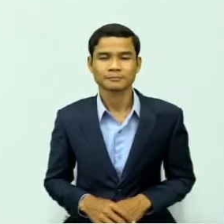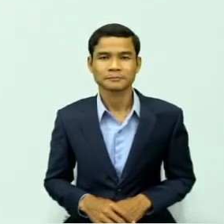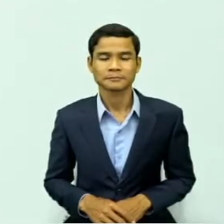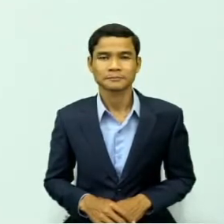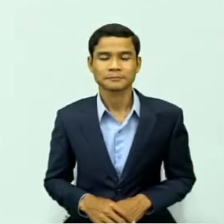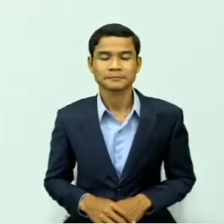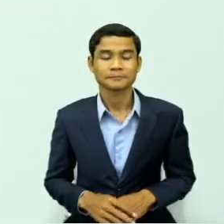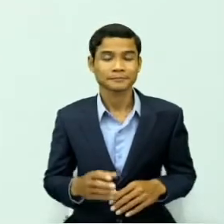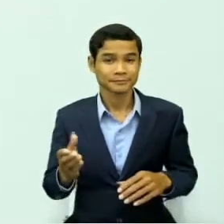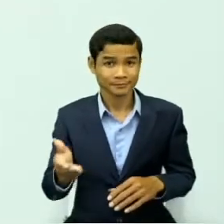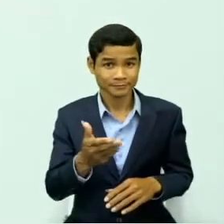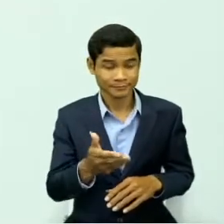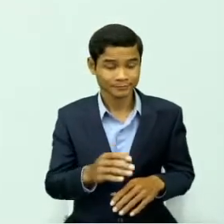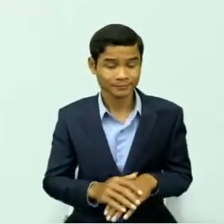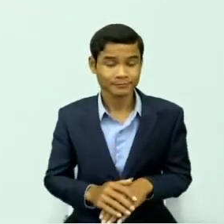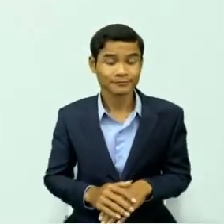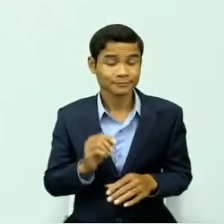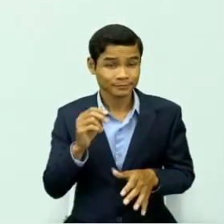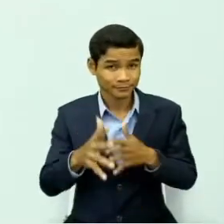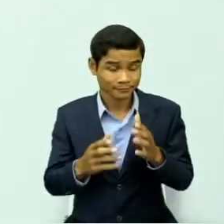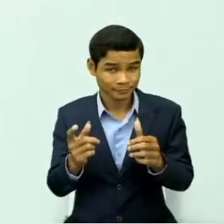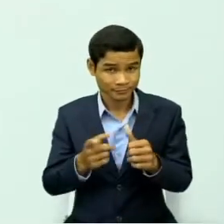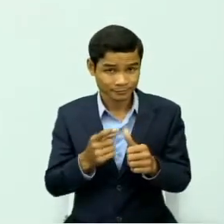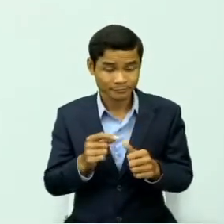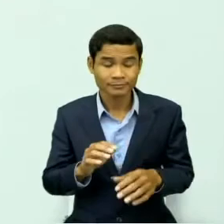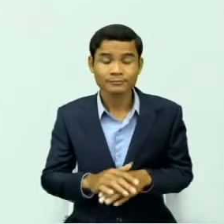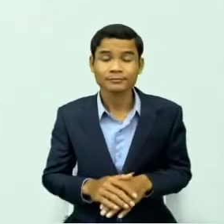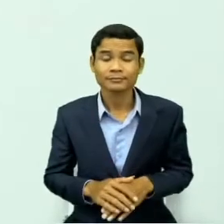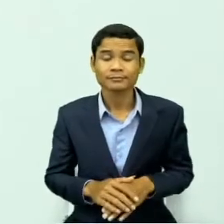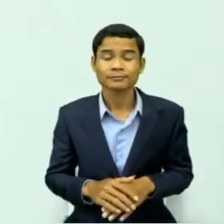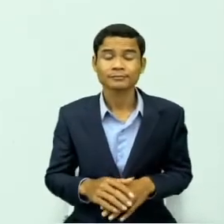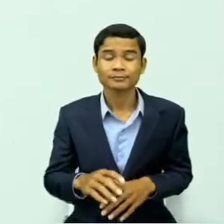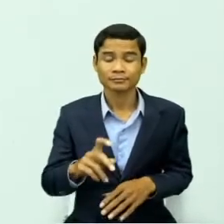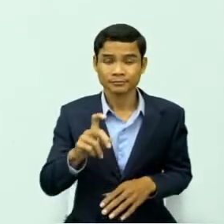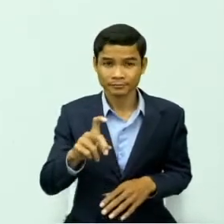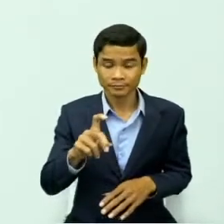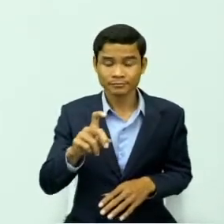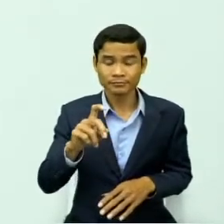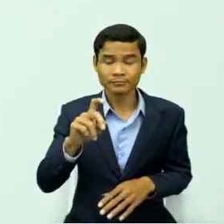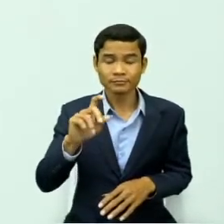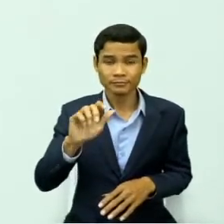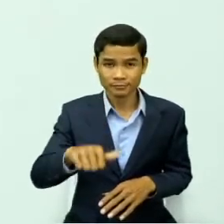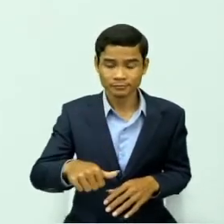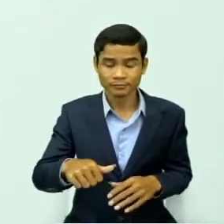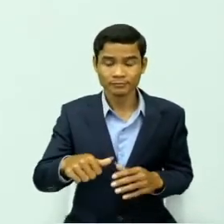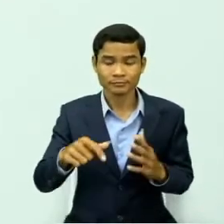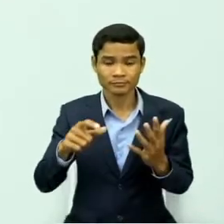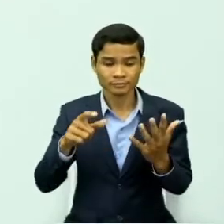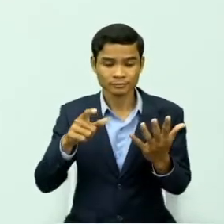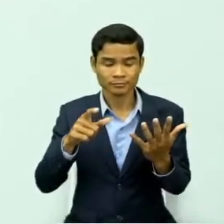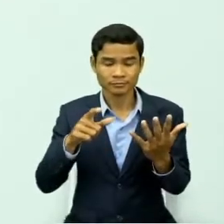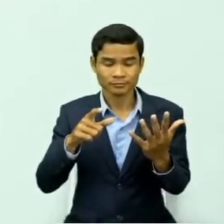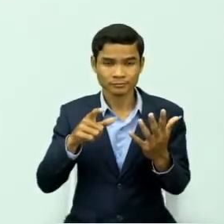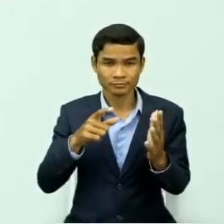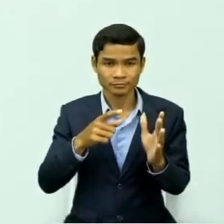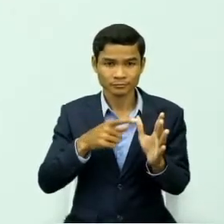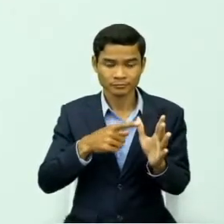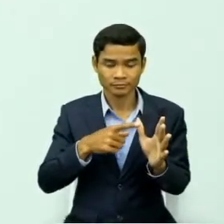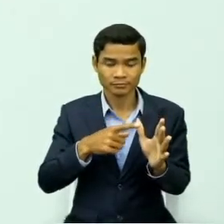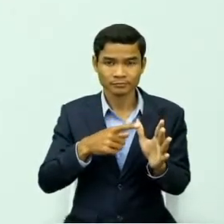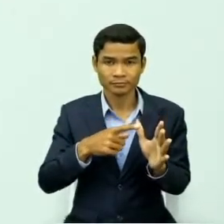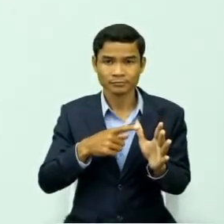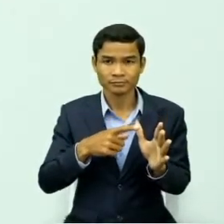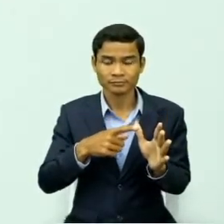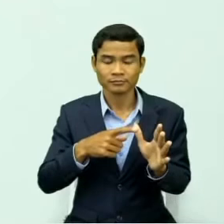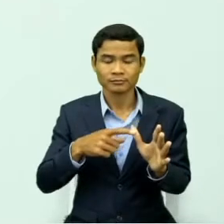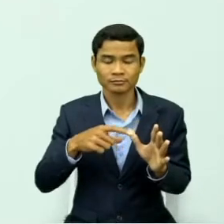Chà lê con sẽ đâm nè cổ án. Phnô ỉ phnì. Phnê nâng có, phnê,